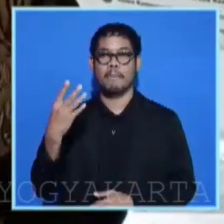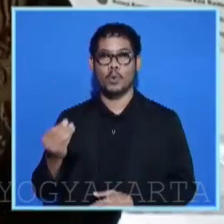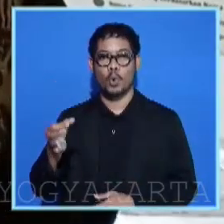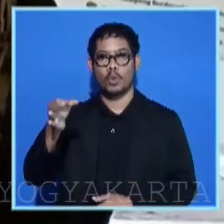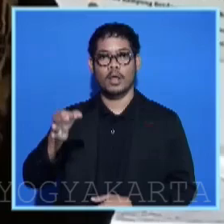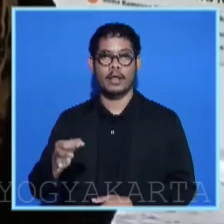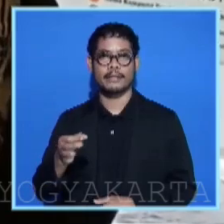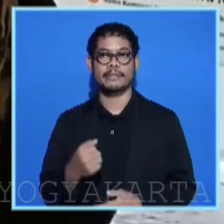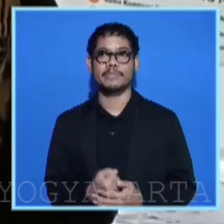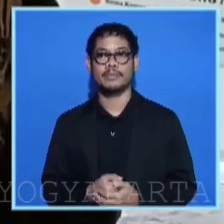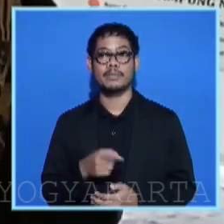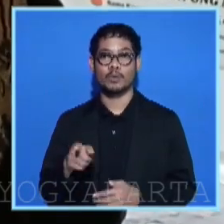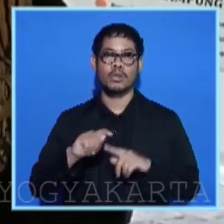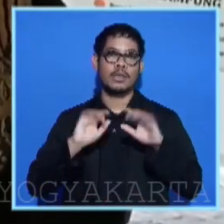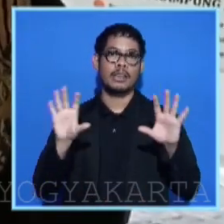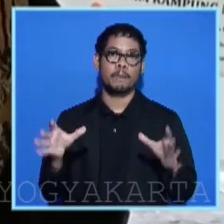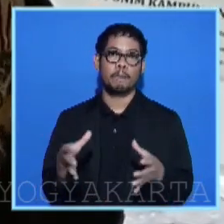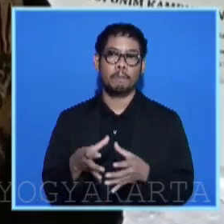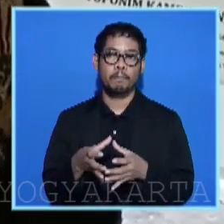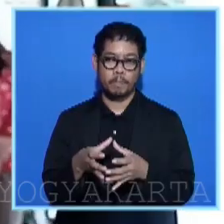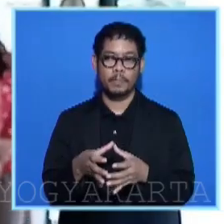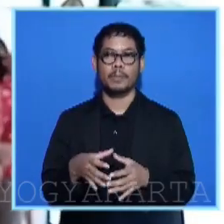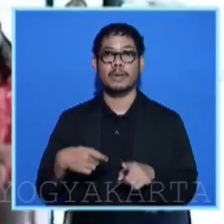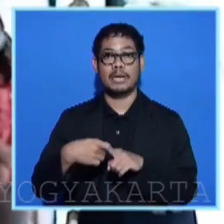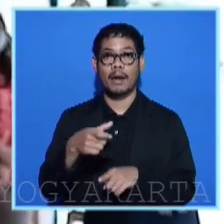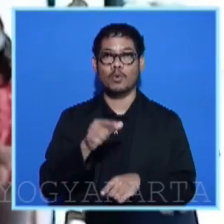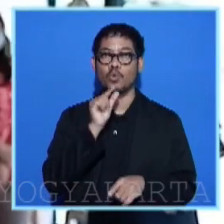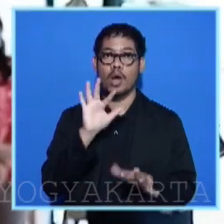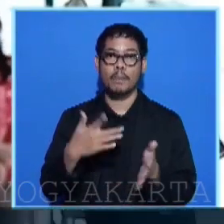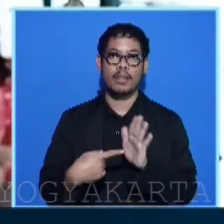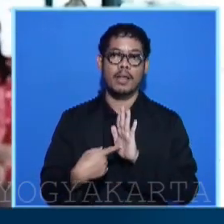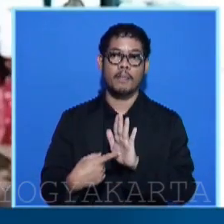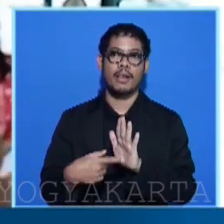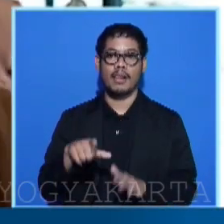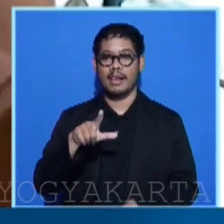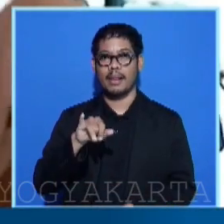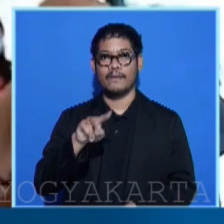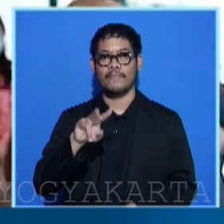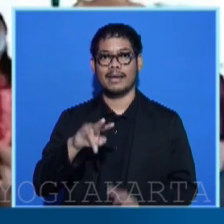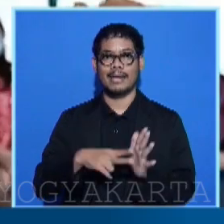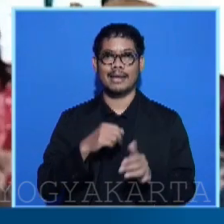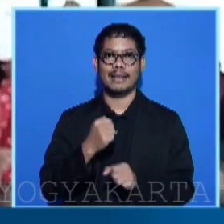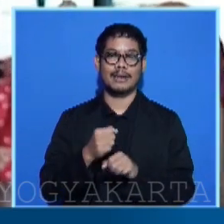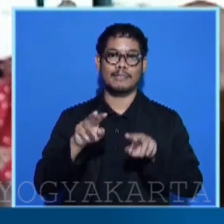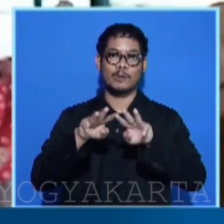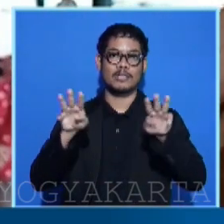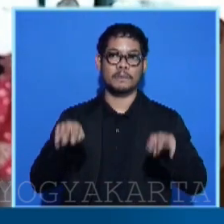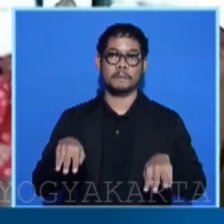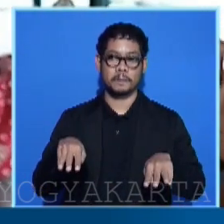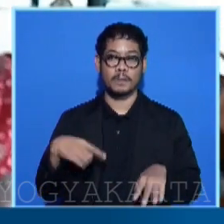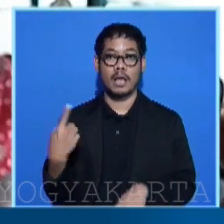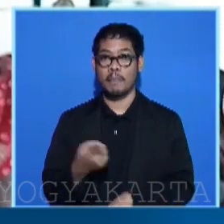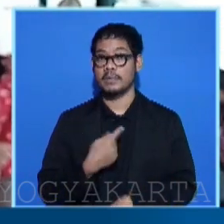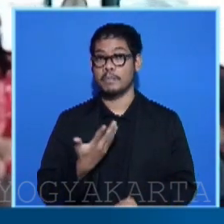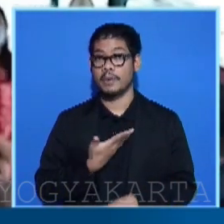tim kemantren terkait penyajian Living Museum. Jadi memang kita ingin memberikan sesuatu yang berbeda.